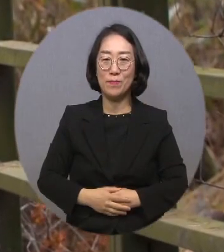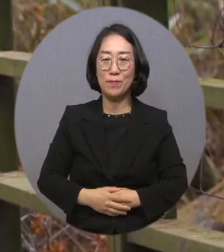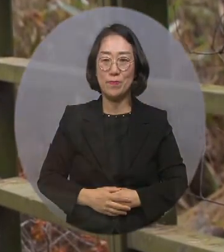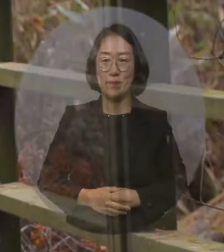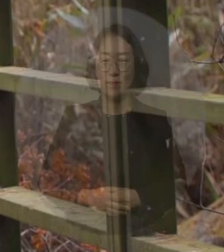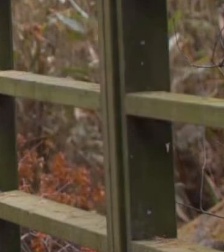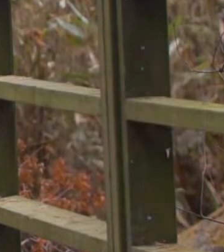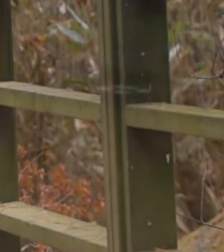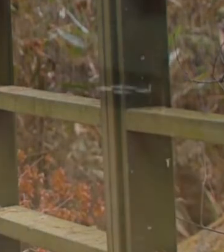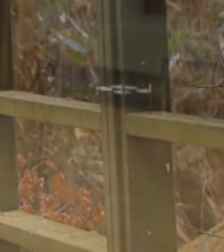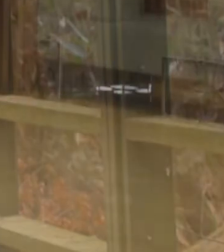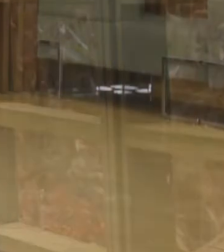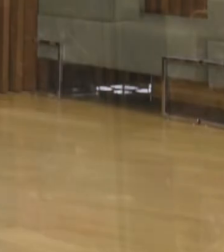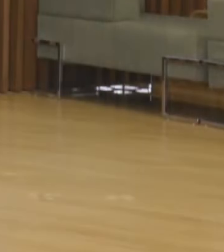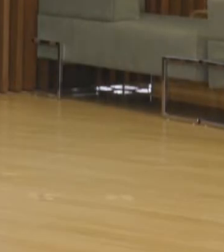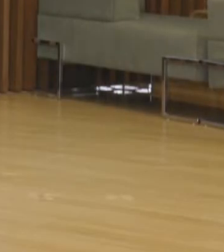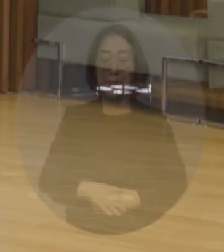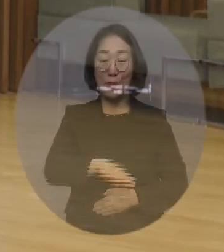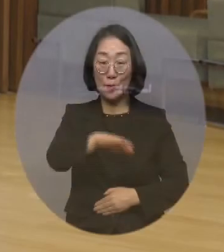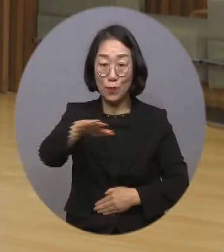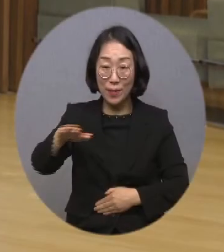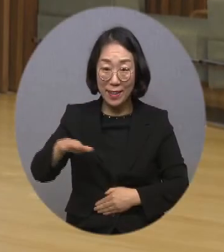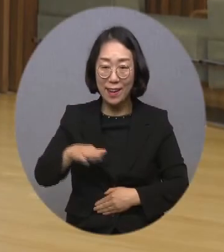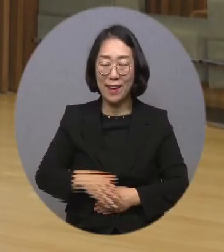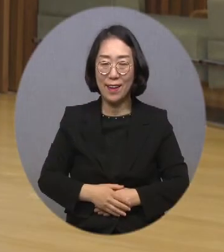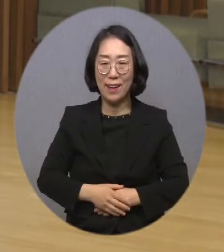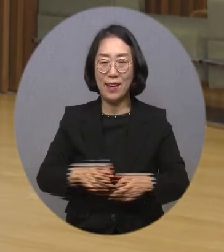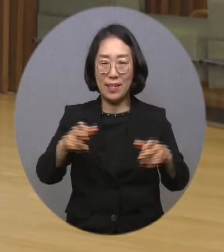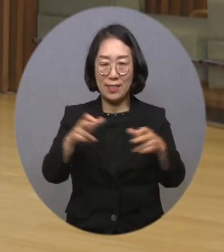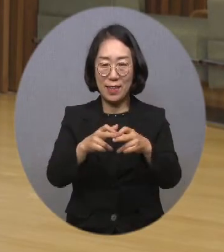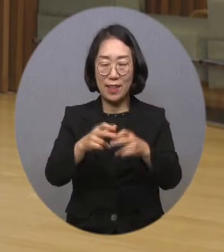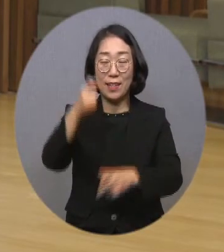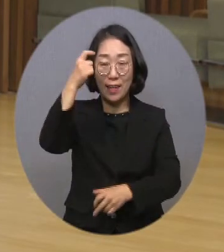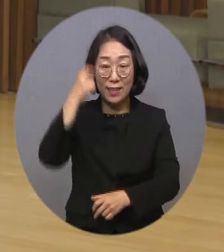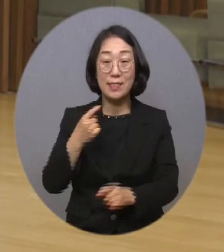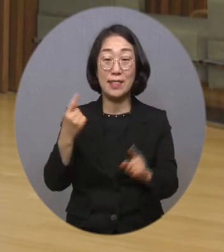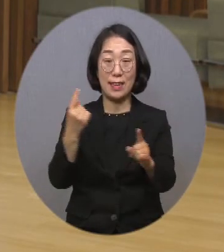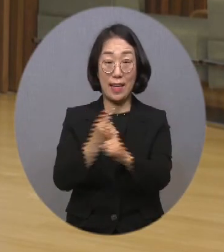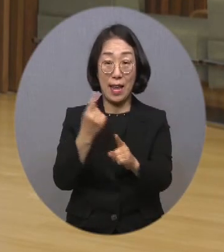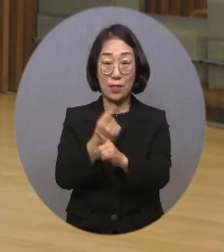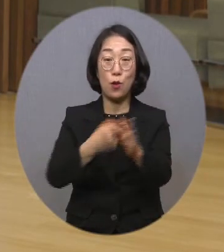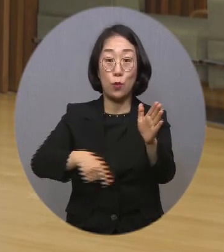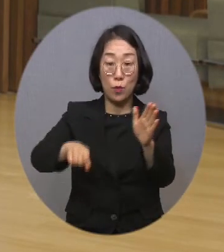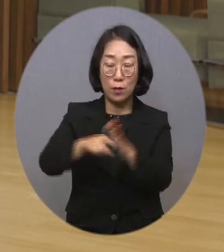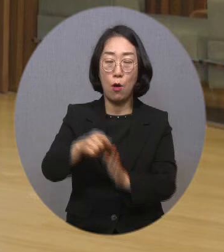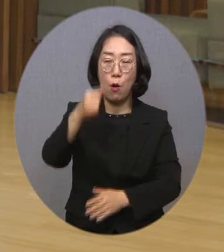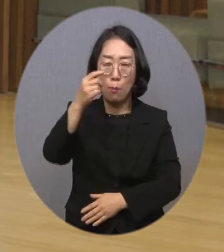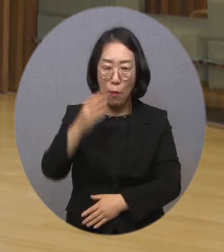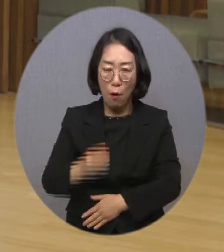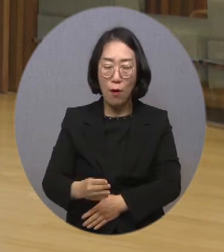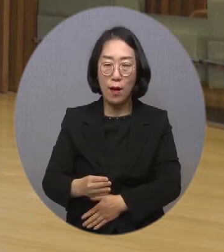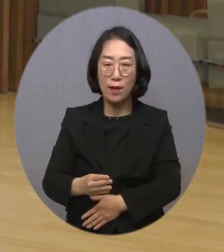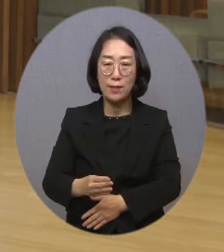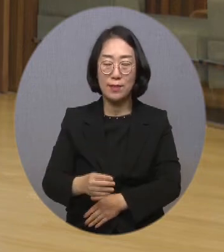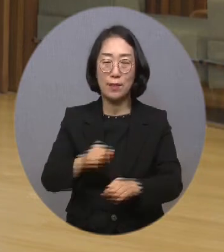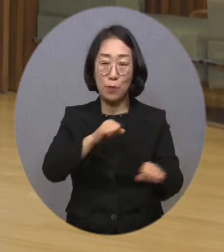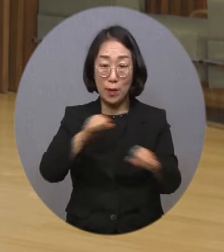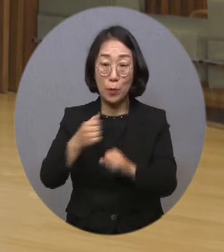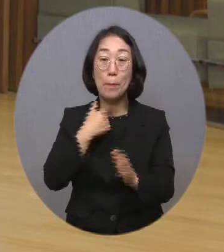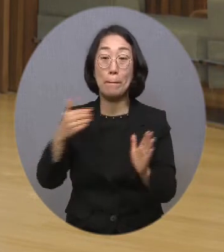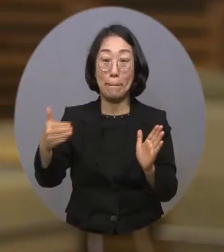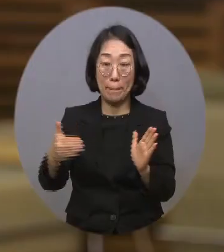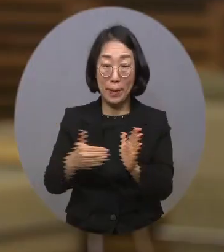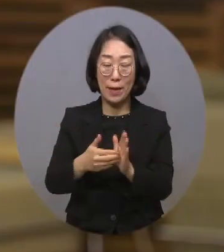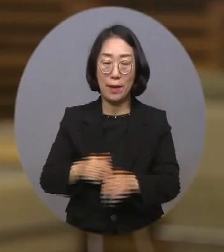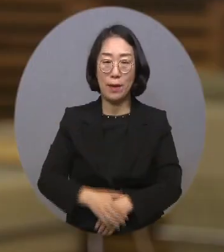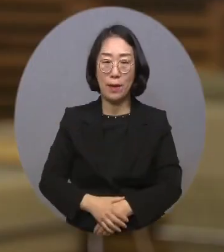우리 공단이 장애인에 대한 인식 개선을 위해서 몇 가지 사업들을 중점적으로